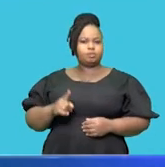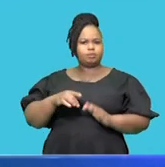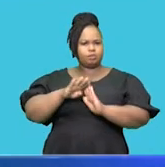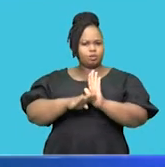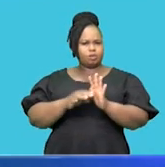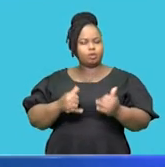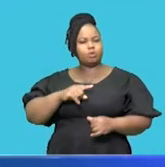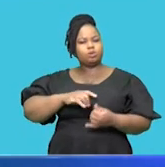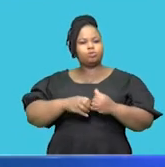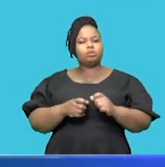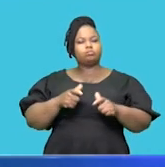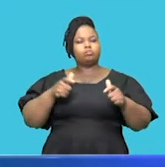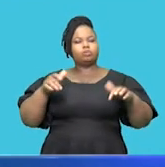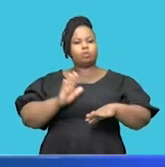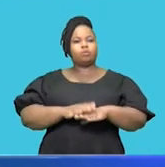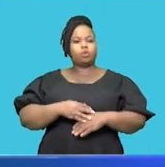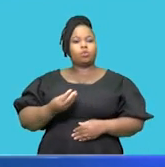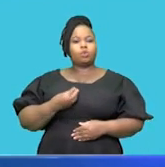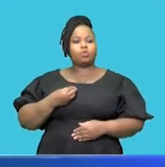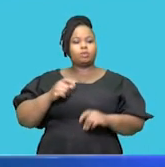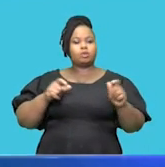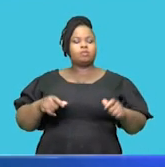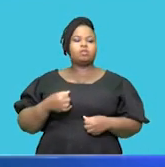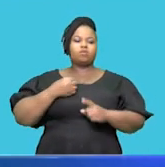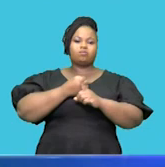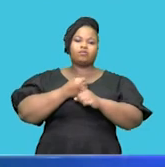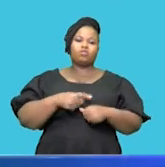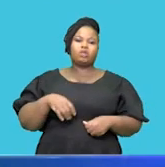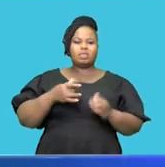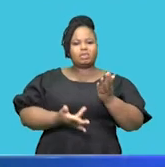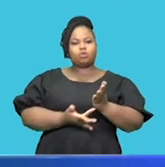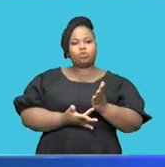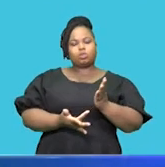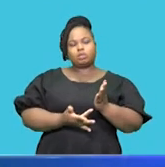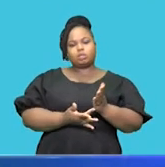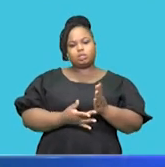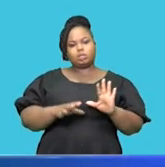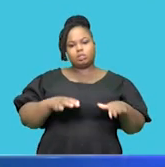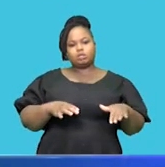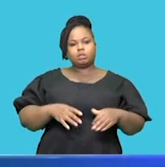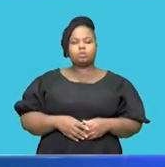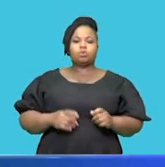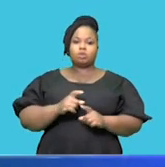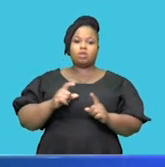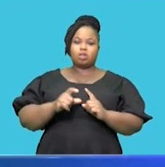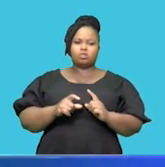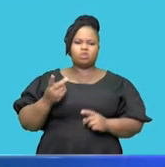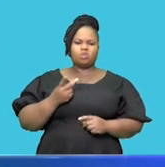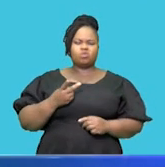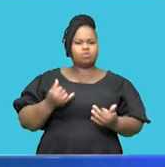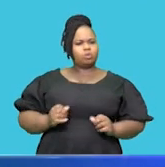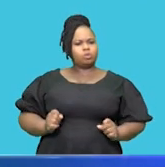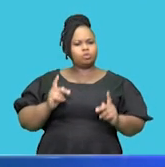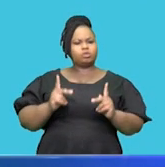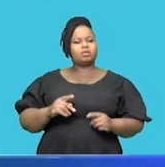hlose ukukhulisa ukuthuthukiswa kwabantu abasha kumkhankaso wezobuciko noma kumkhakha wezobuciko amasiko ke kufinyelela